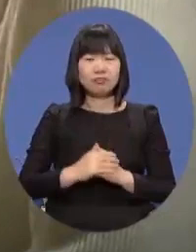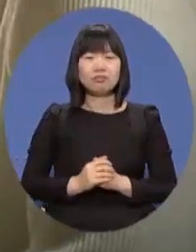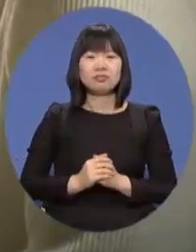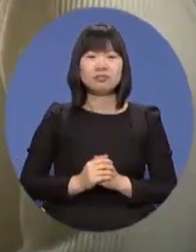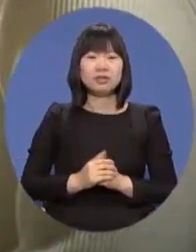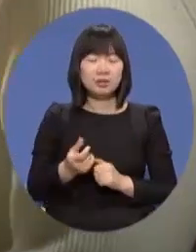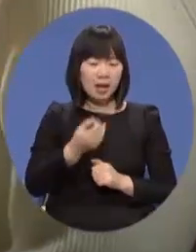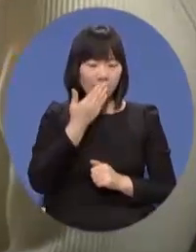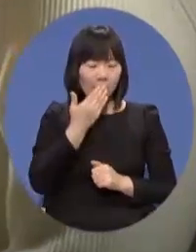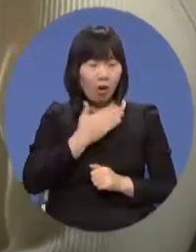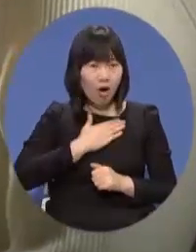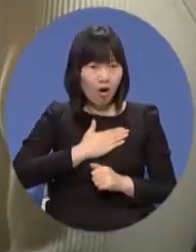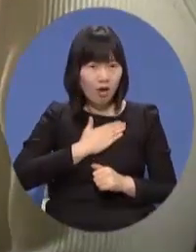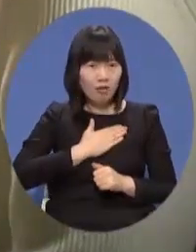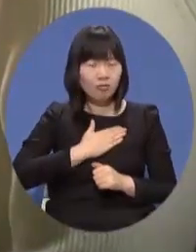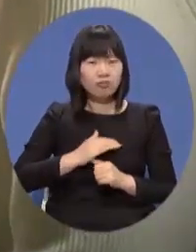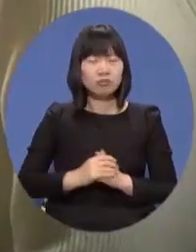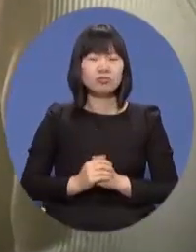빨리 먹어.